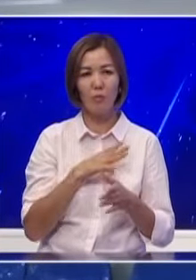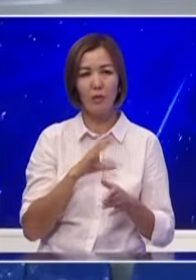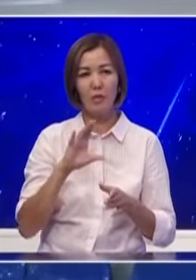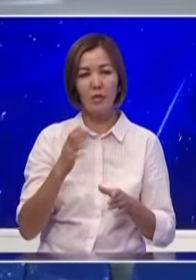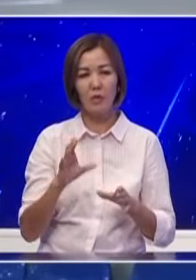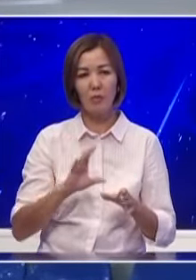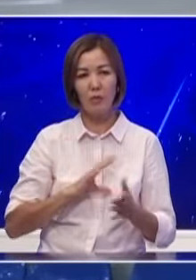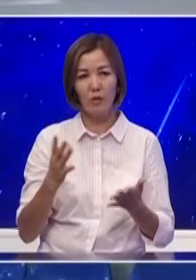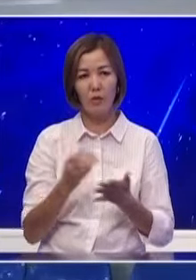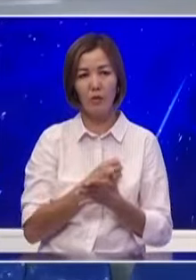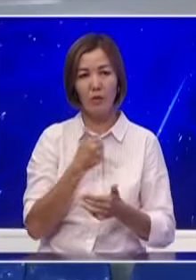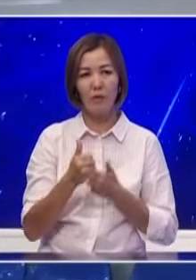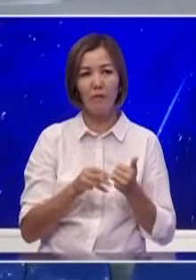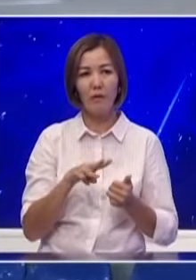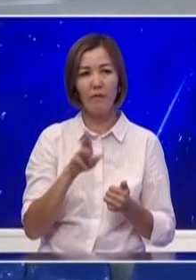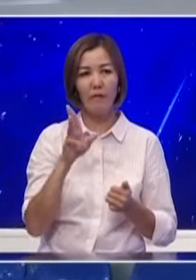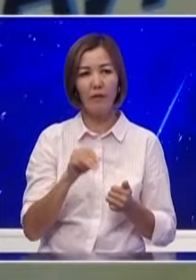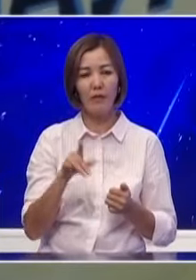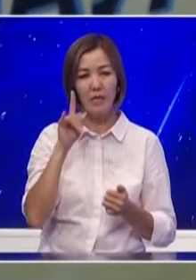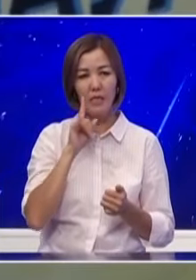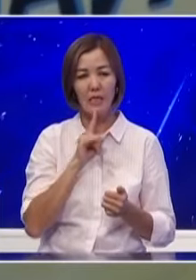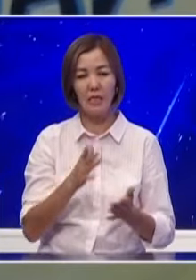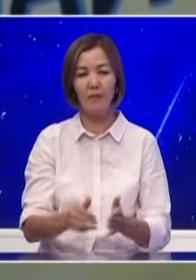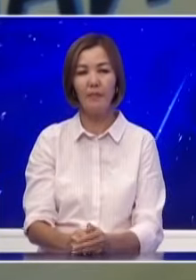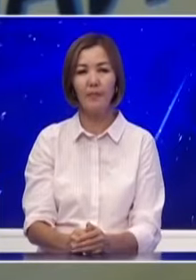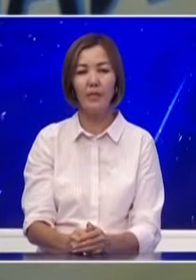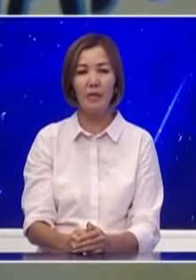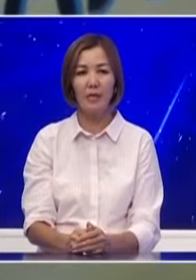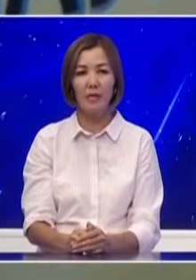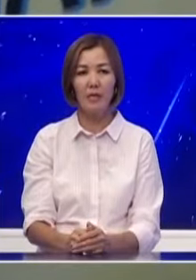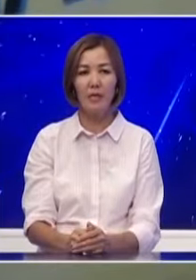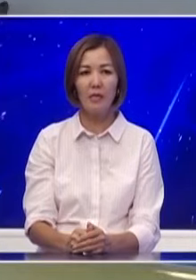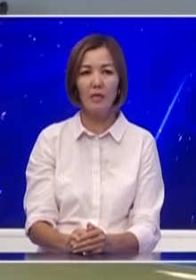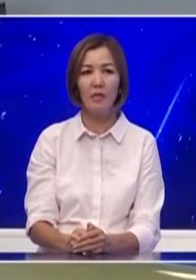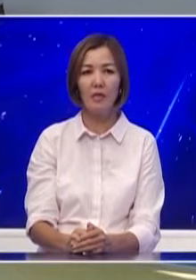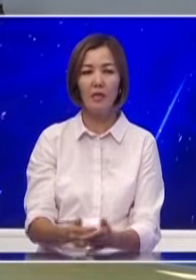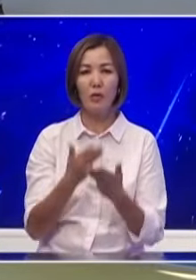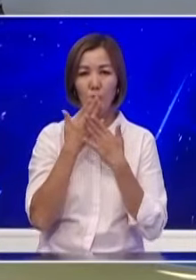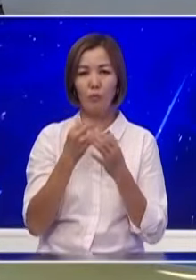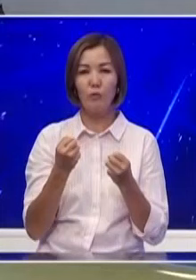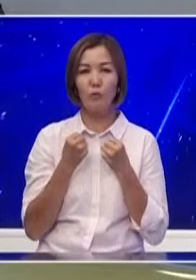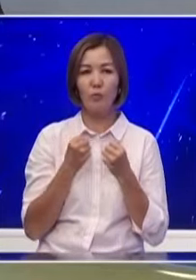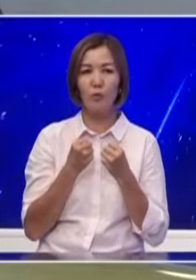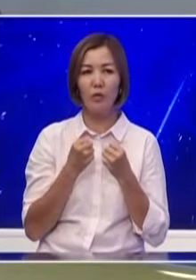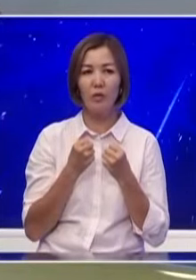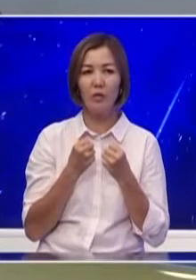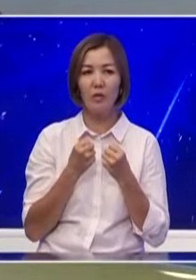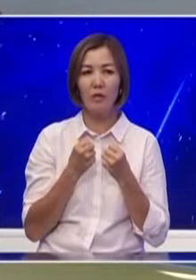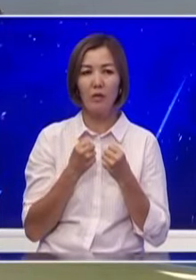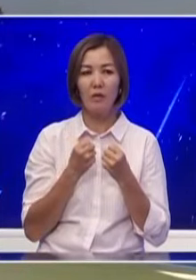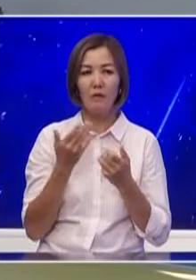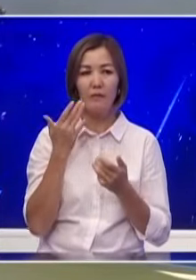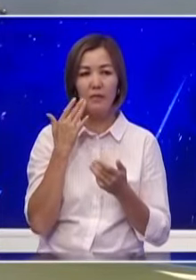призером чемпионата МВД, чемпионат Казахстана. Я с детства был близок к спорту, и как бы во дворе